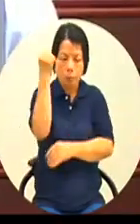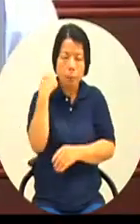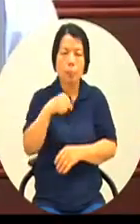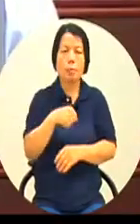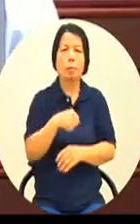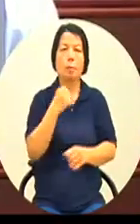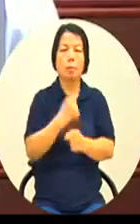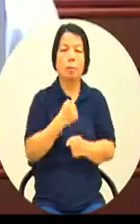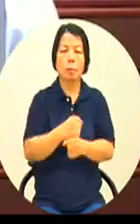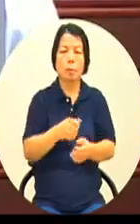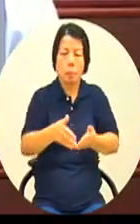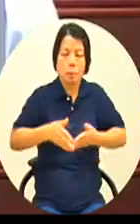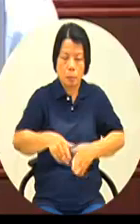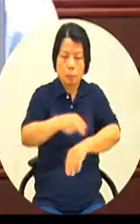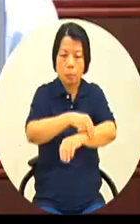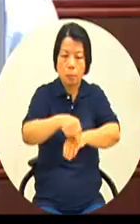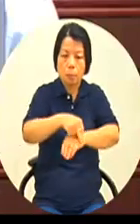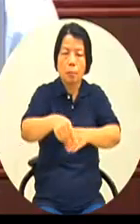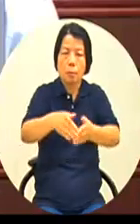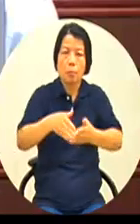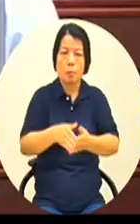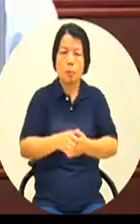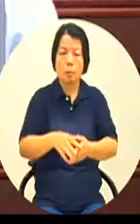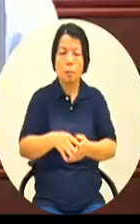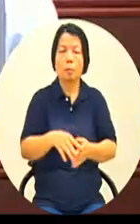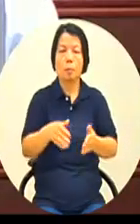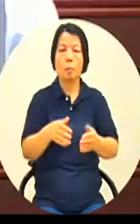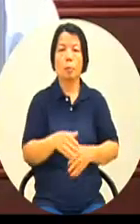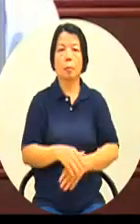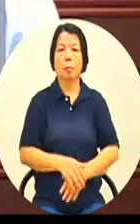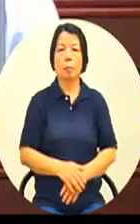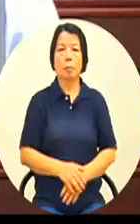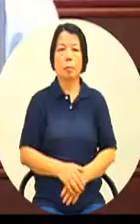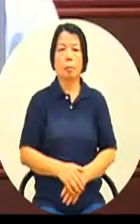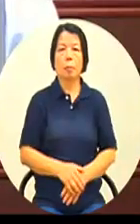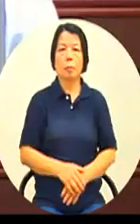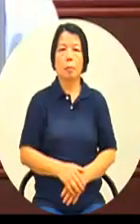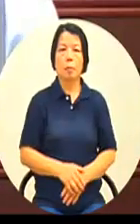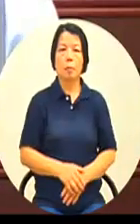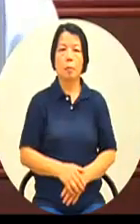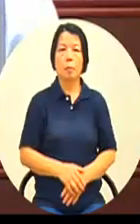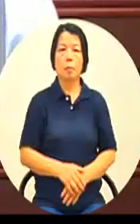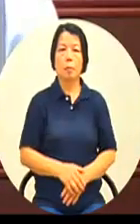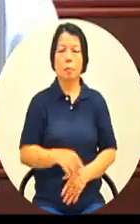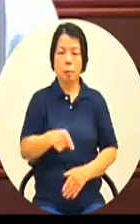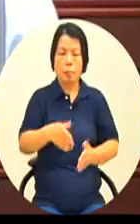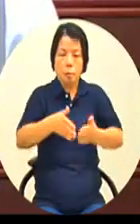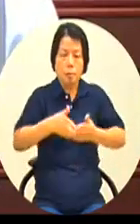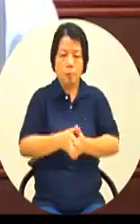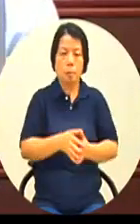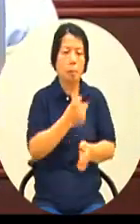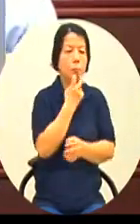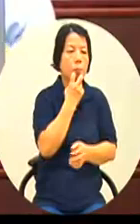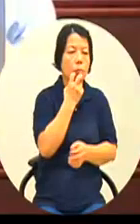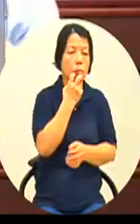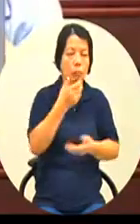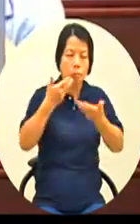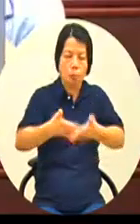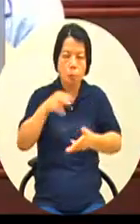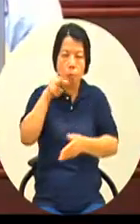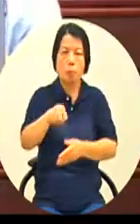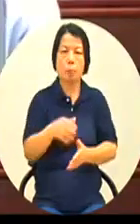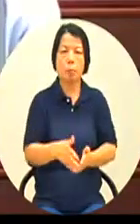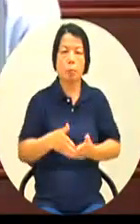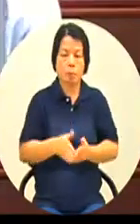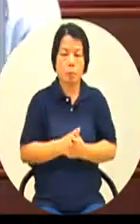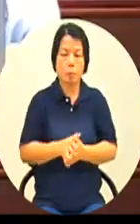做必要的规划跟设计。啊，这个部分我们会要求这个中央来重视这样的一个议题，我们会持